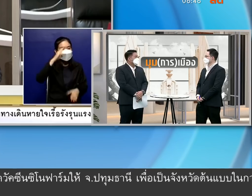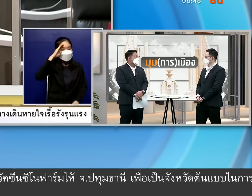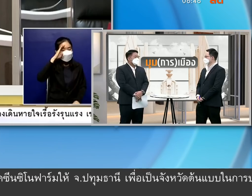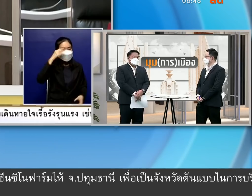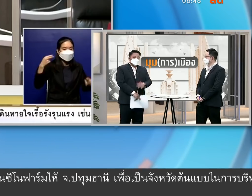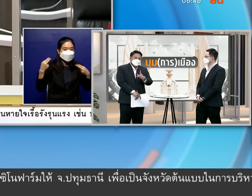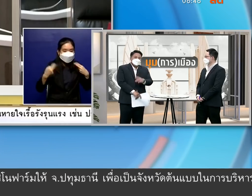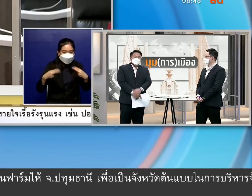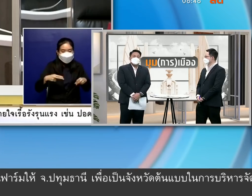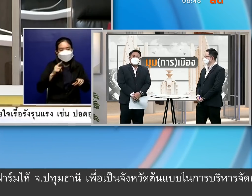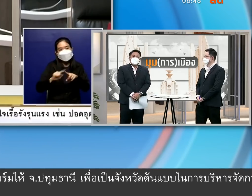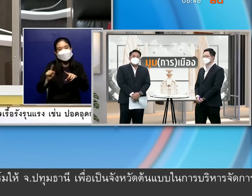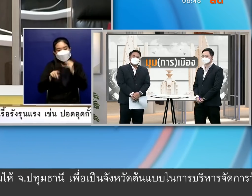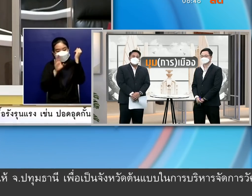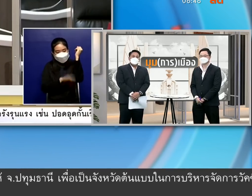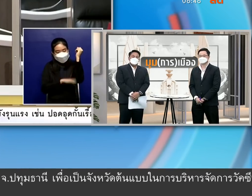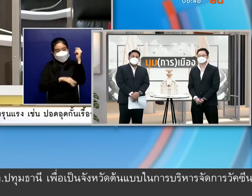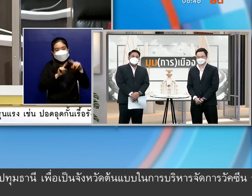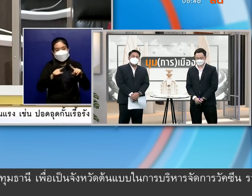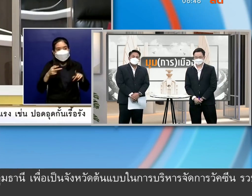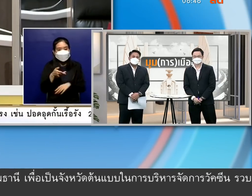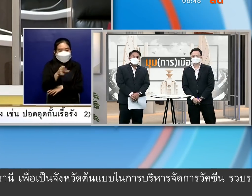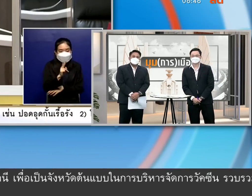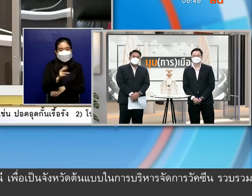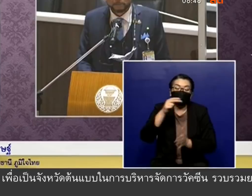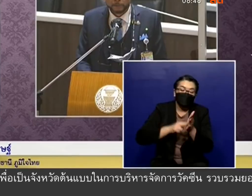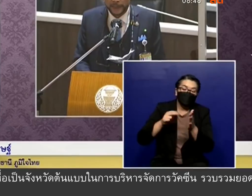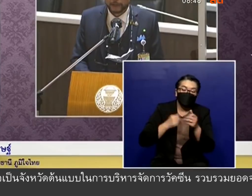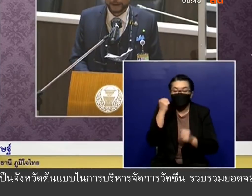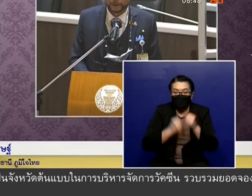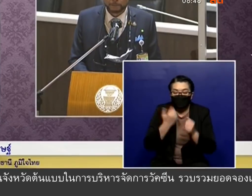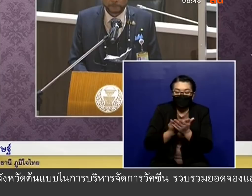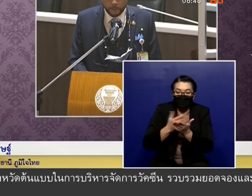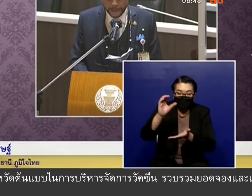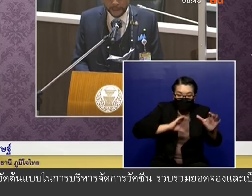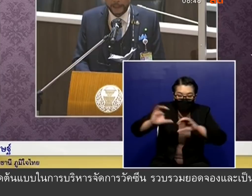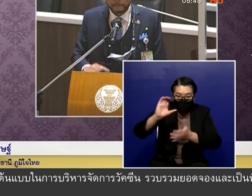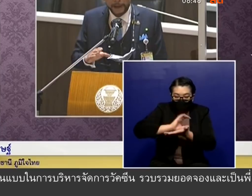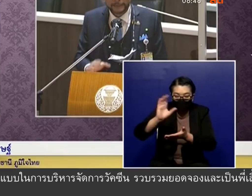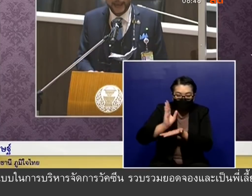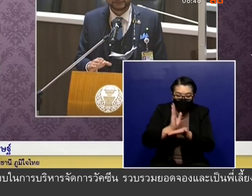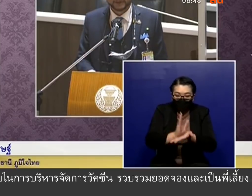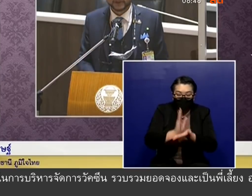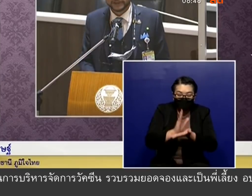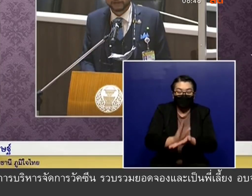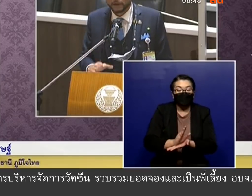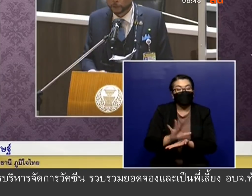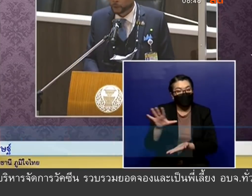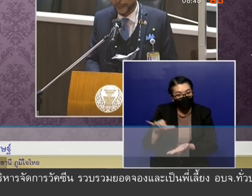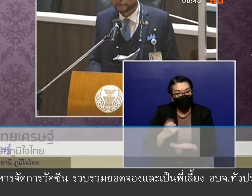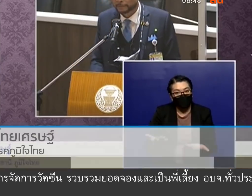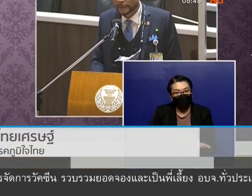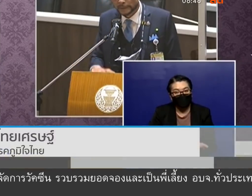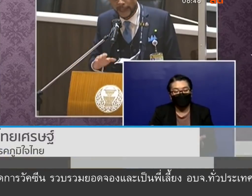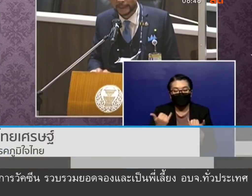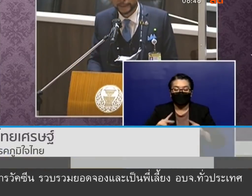คัญเกิดขึ้นนะครับดูเหตุการณ์ที่เกิดขึ้นเมื่อวานนี้ครับ ผมเรียนด้วยความเคารพวันนี้แม้แต่กระทรวงท่องเที่ยวก็ถูก